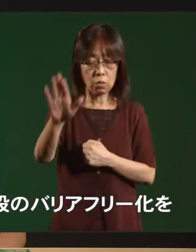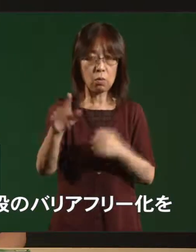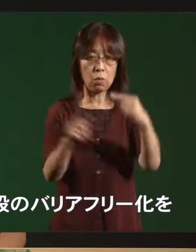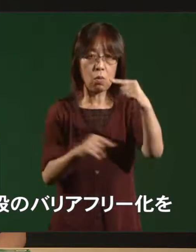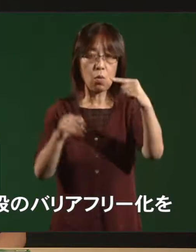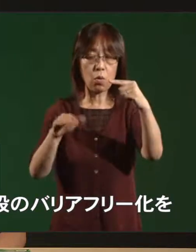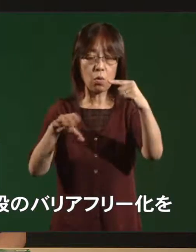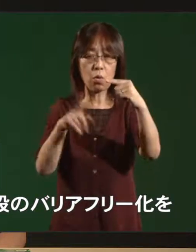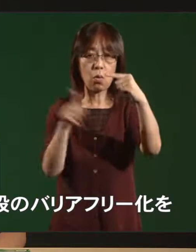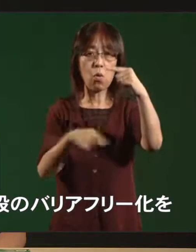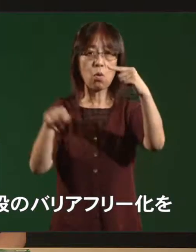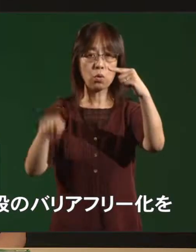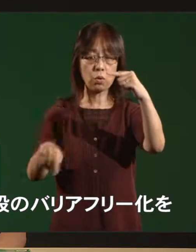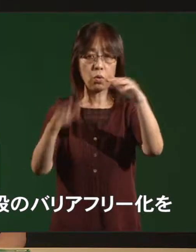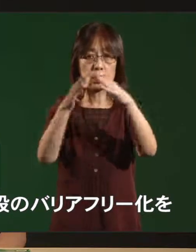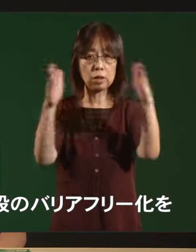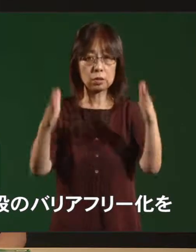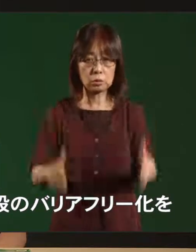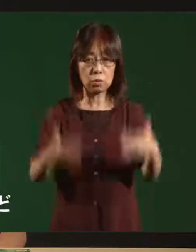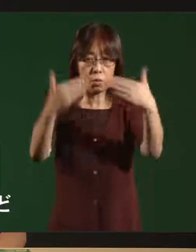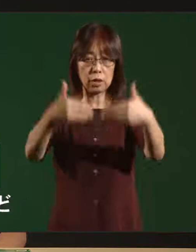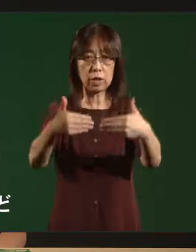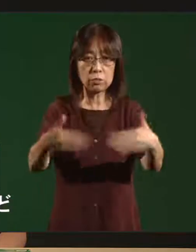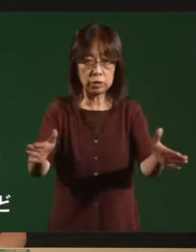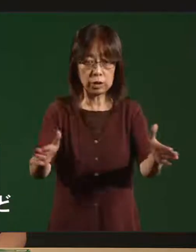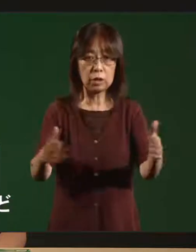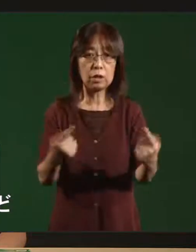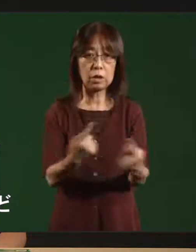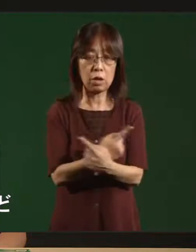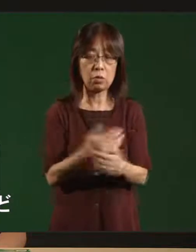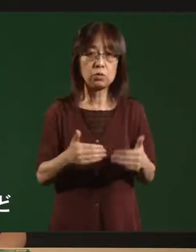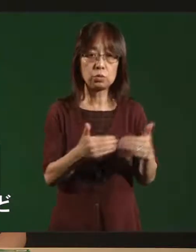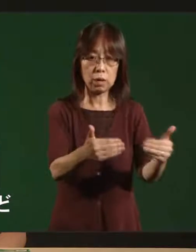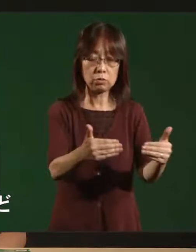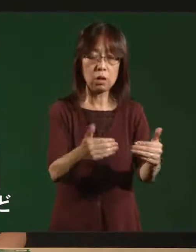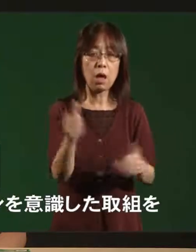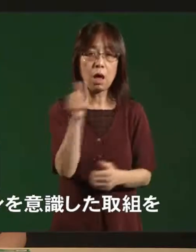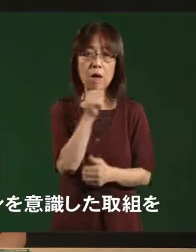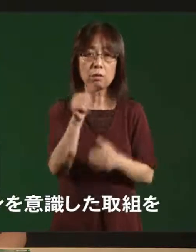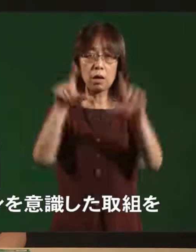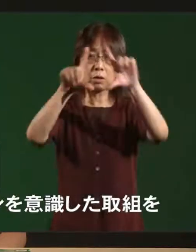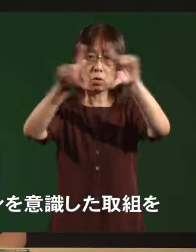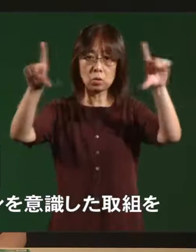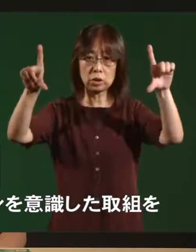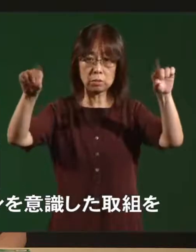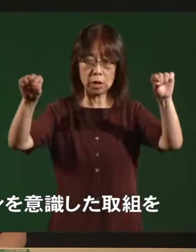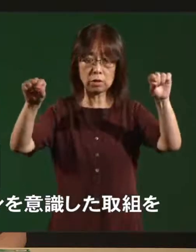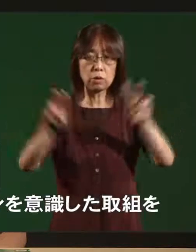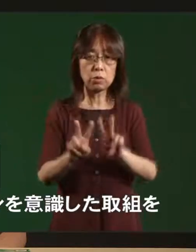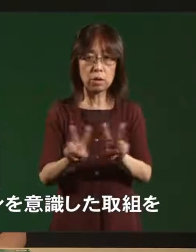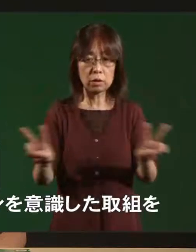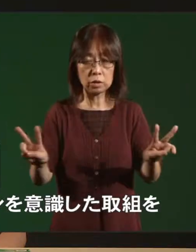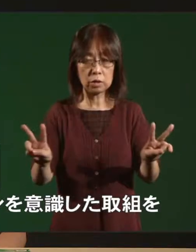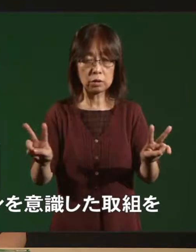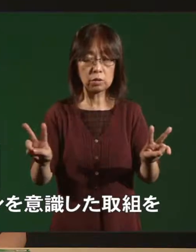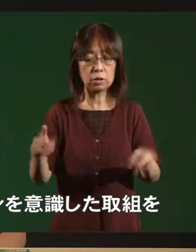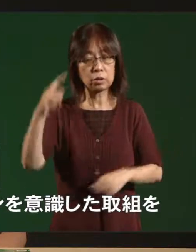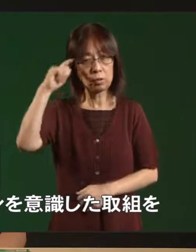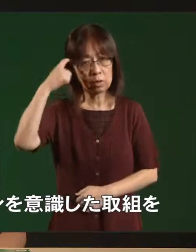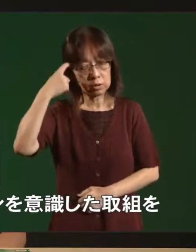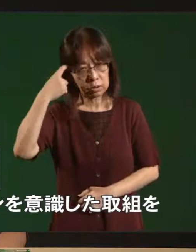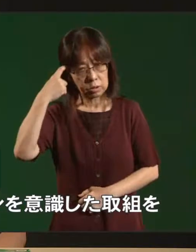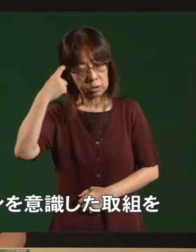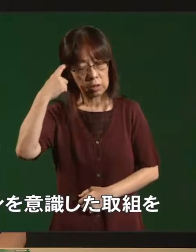バリアフリー化を進めていくとともに案内表示盤の工夫などユニバーサルデザインを意識した取り組みを